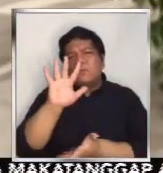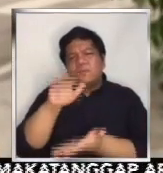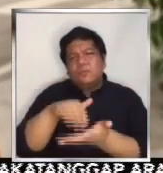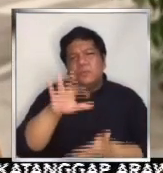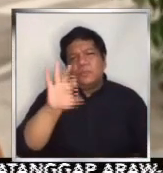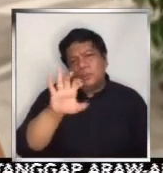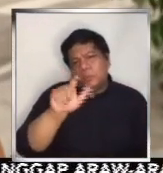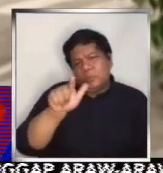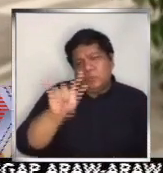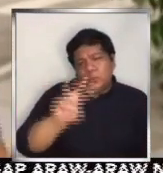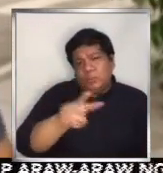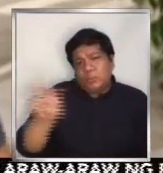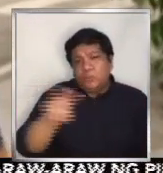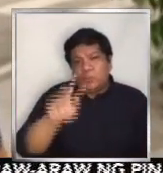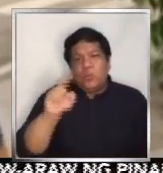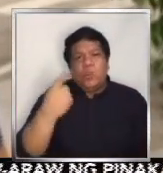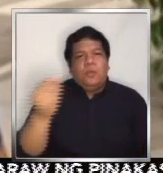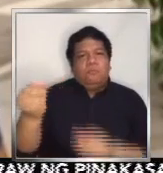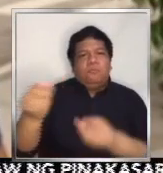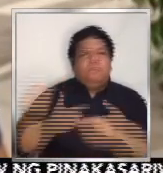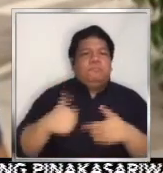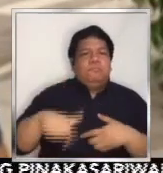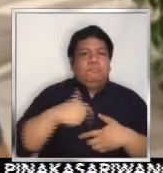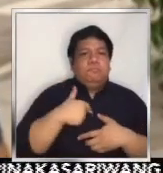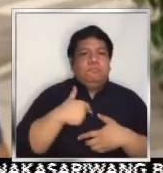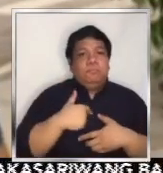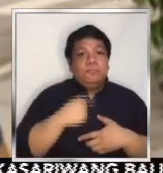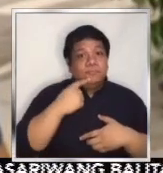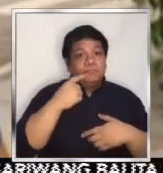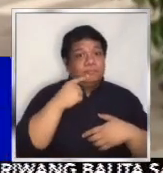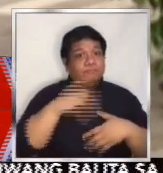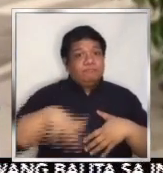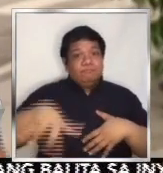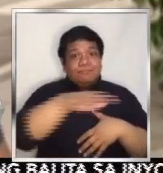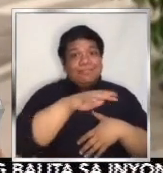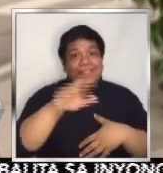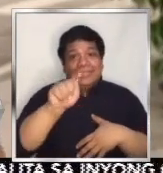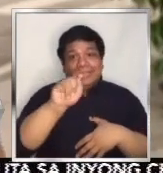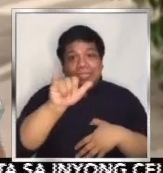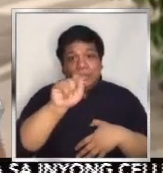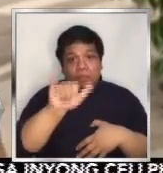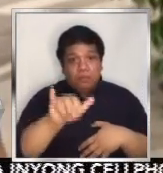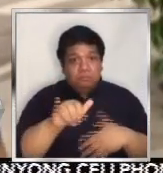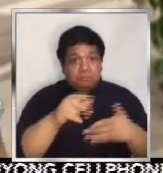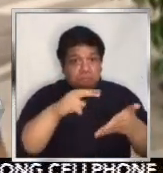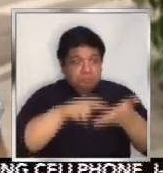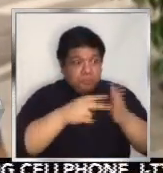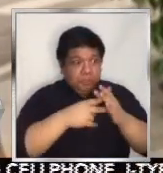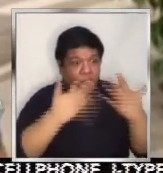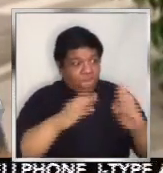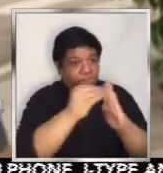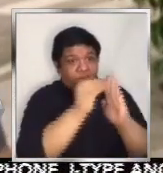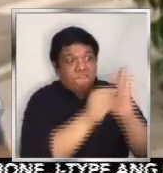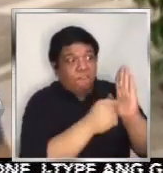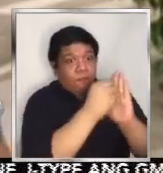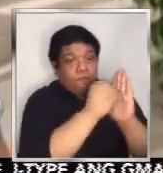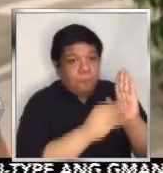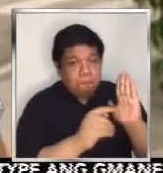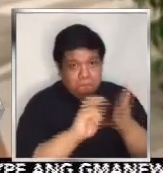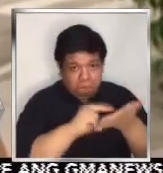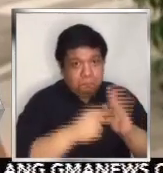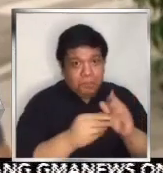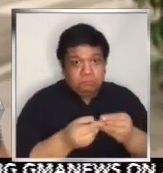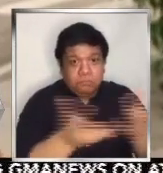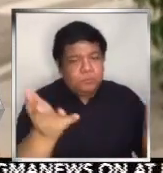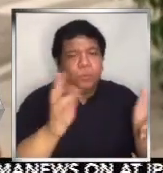MSWD ng Taytay Rizal, hindi ibig sabihin na pasok ang pangalan sa master list ay otomatiko nang magiging benepisyaryo. Prospect lamang kasi